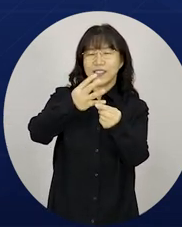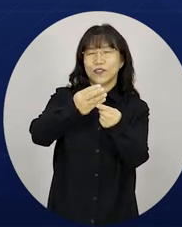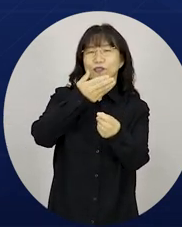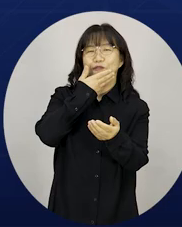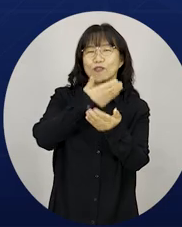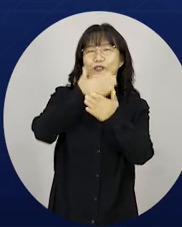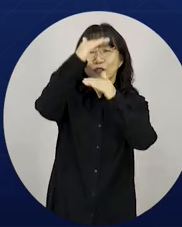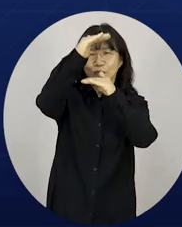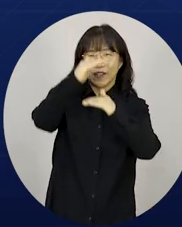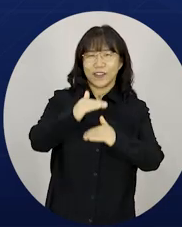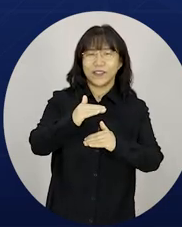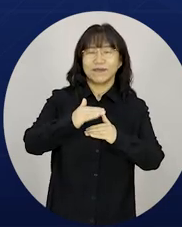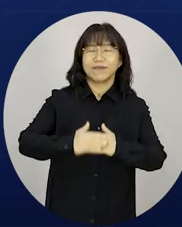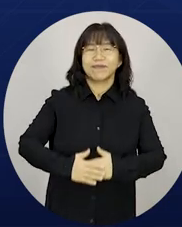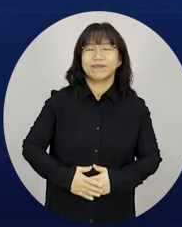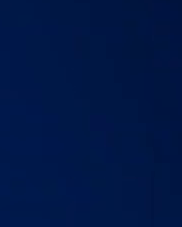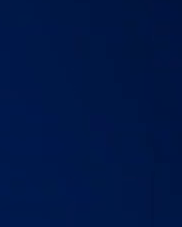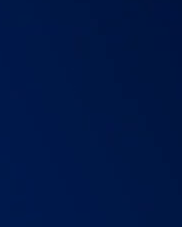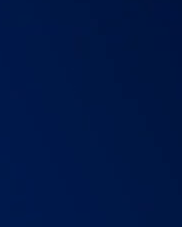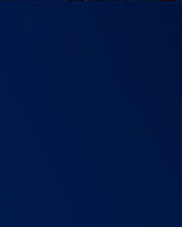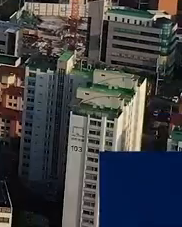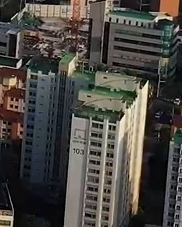주간 주요 소식입니다.